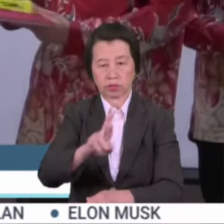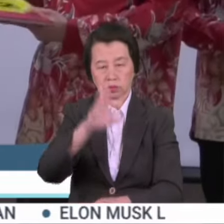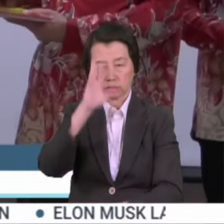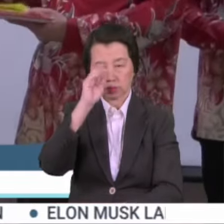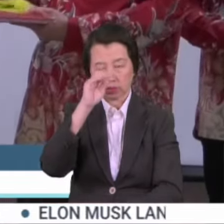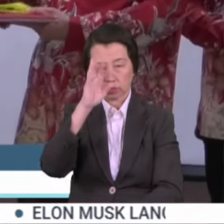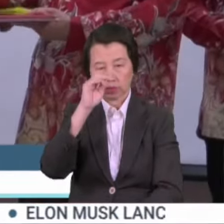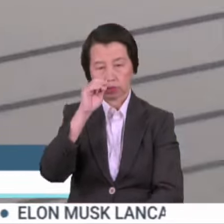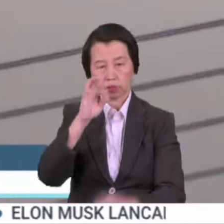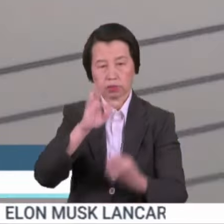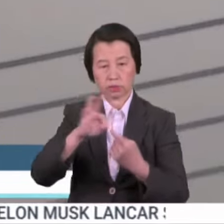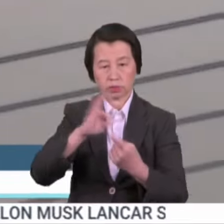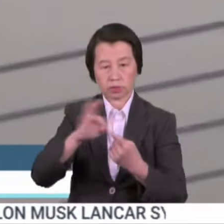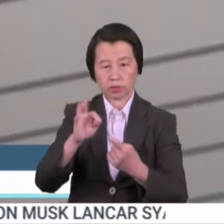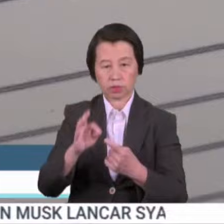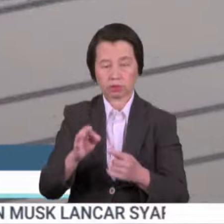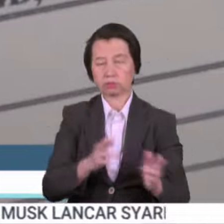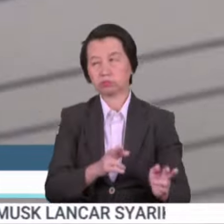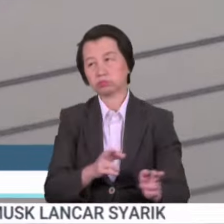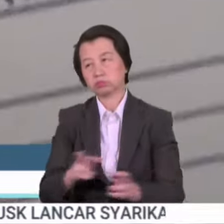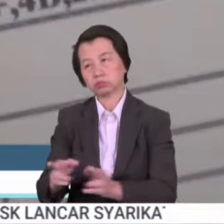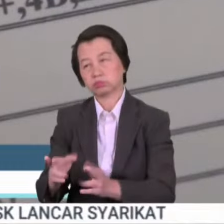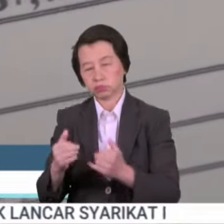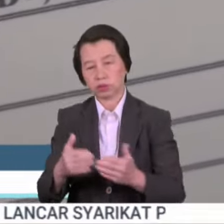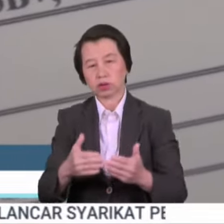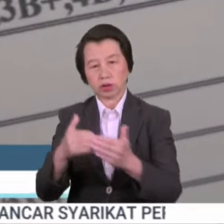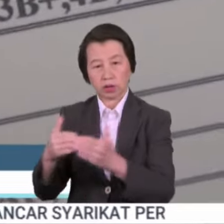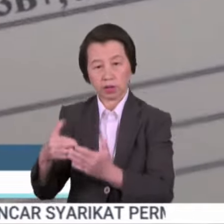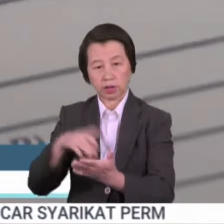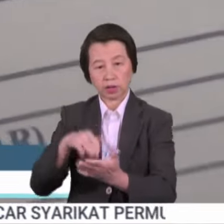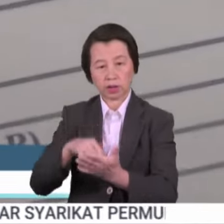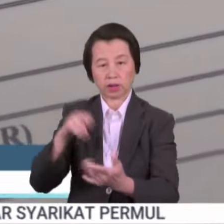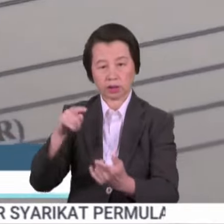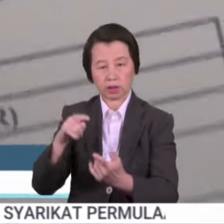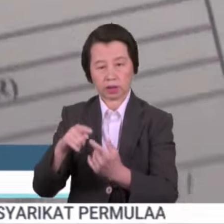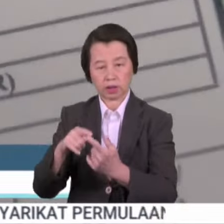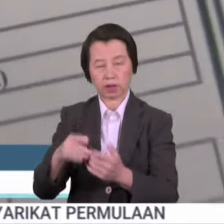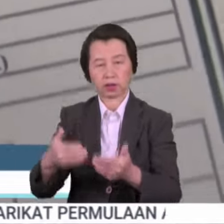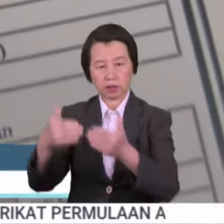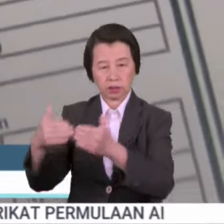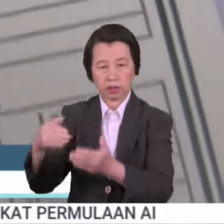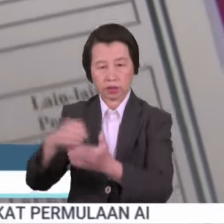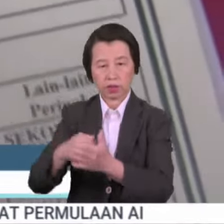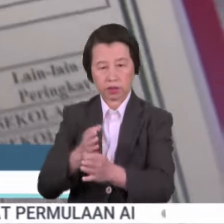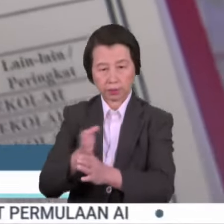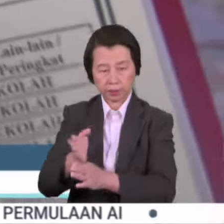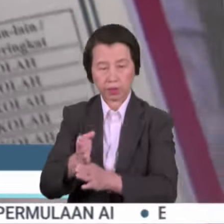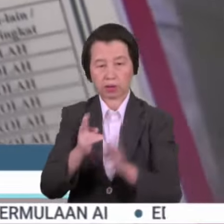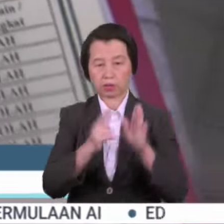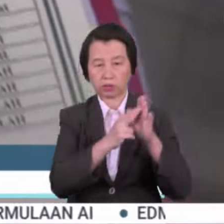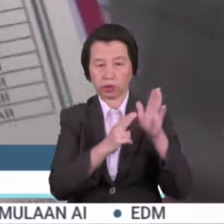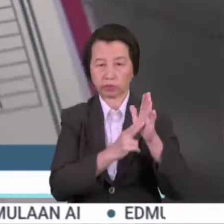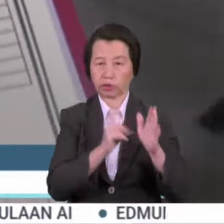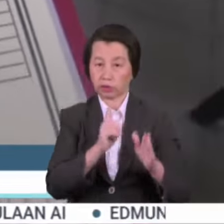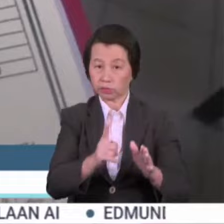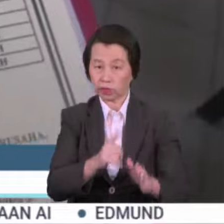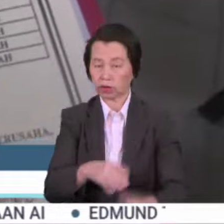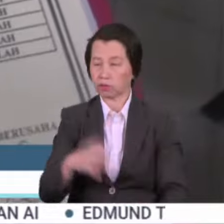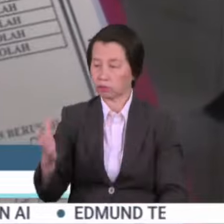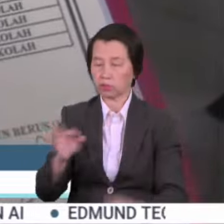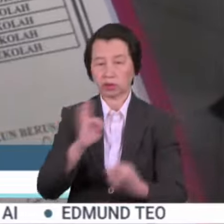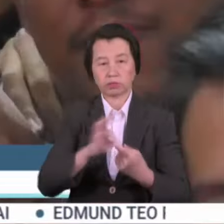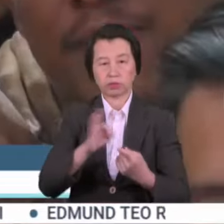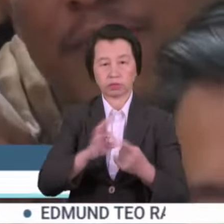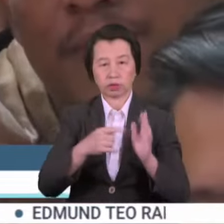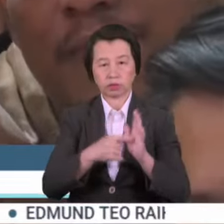Lelaki Al-Mashur Pulau Pinang itu merancang untuk melanjutkan pelajaran ke peringkat seterusnya dalam bidang syariah. Dalam pada itu, Pulau